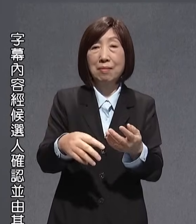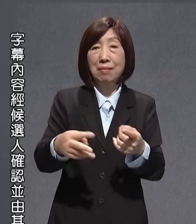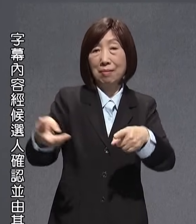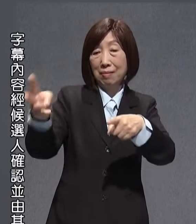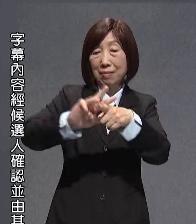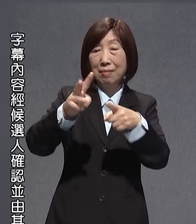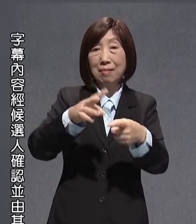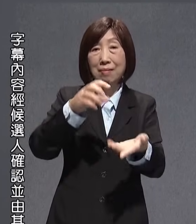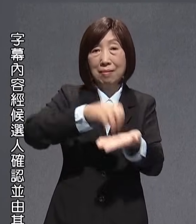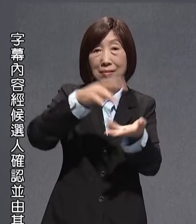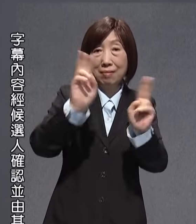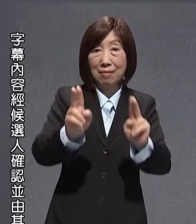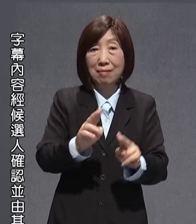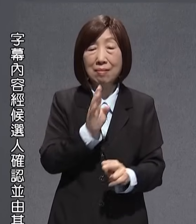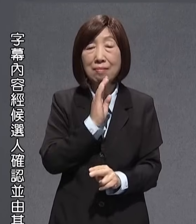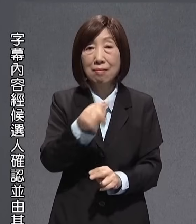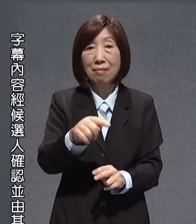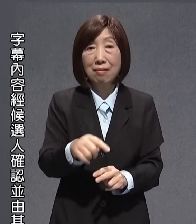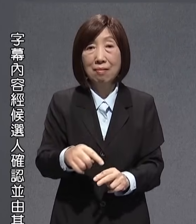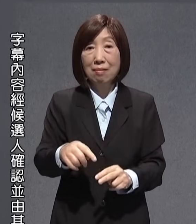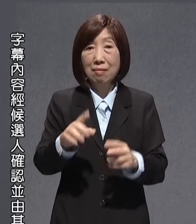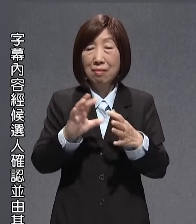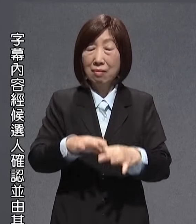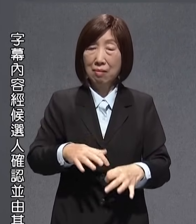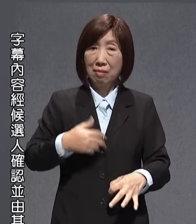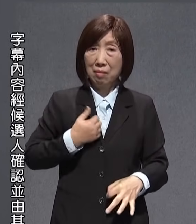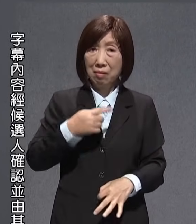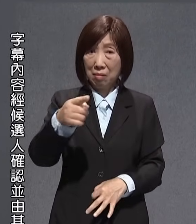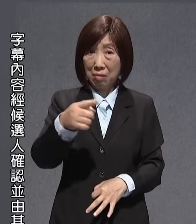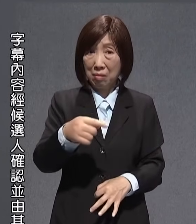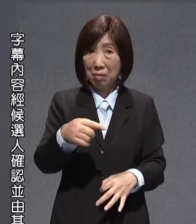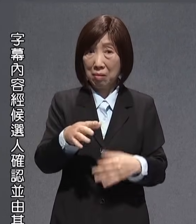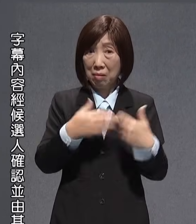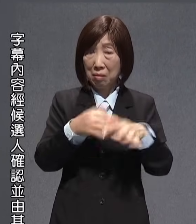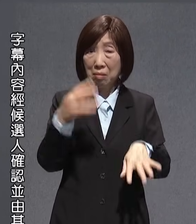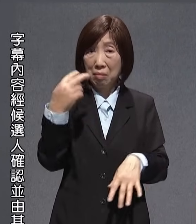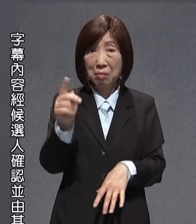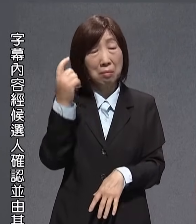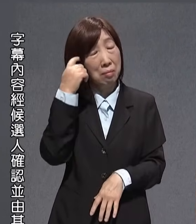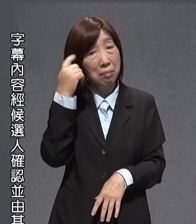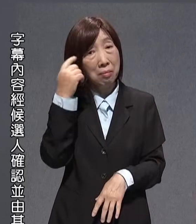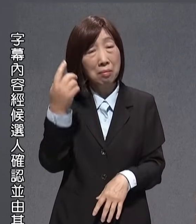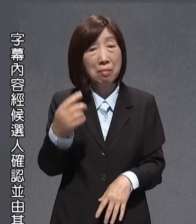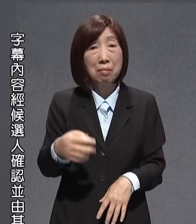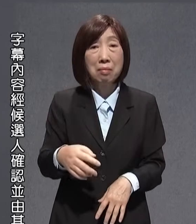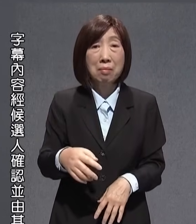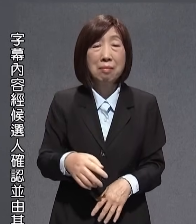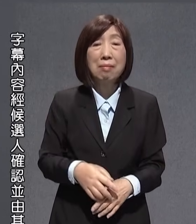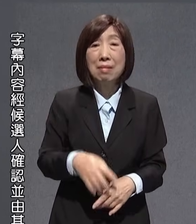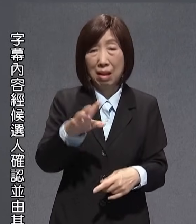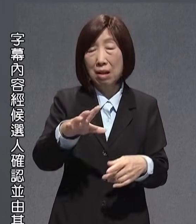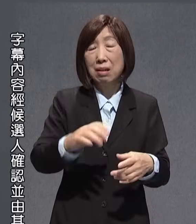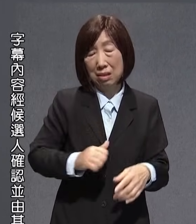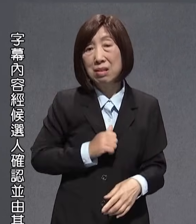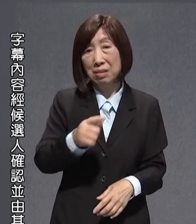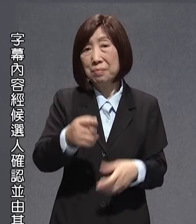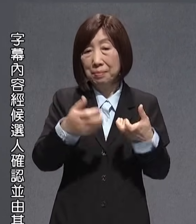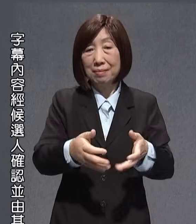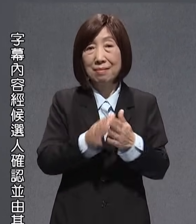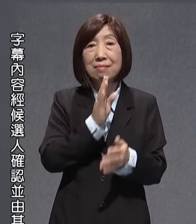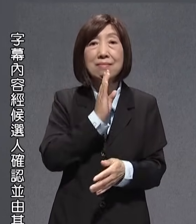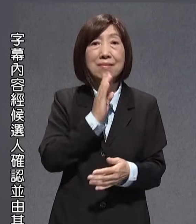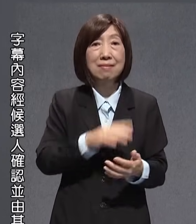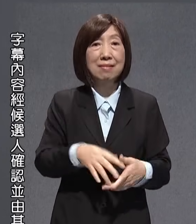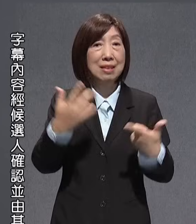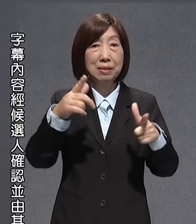呢。我觉得不知道你要不要再转个弯嘛，太多转弯，我觉得这个太重要了，